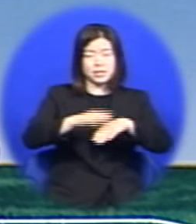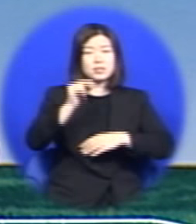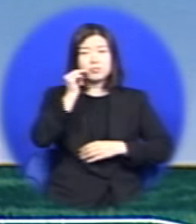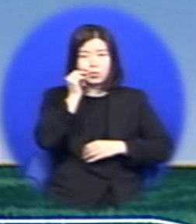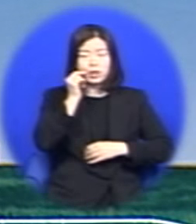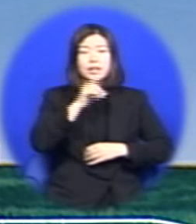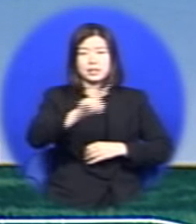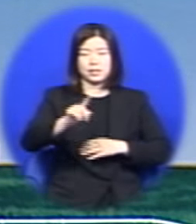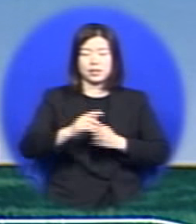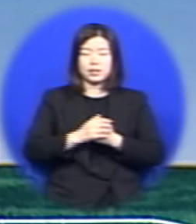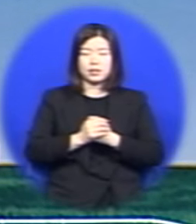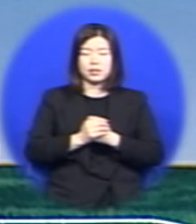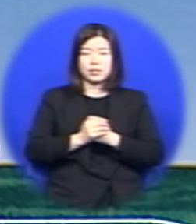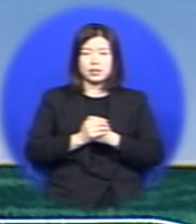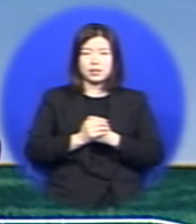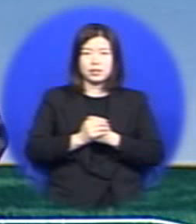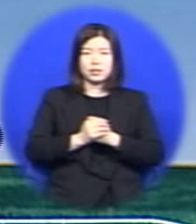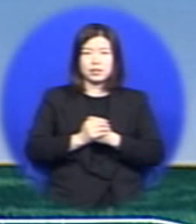못하느니라.